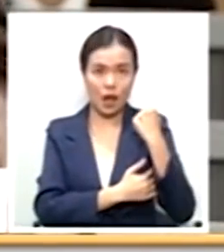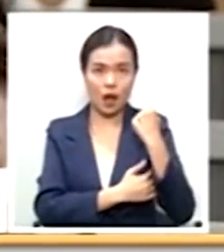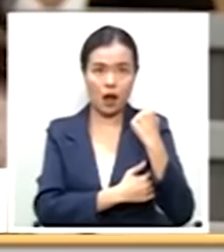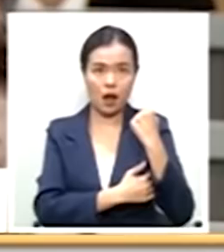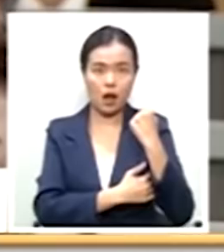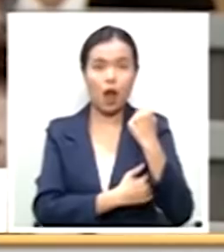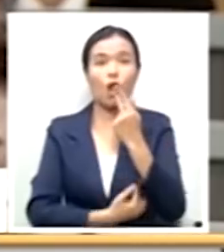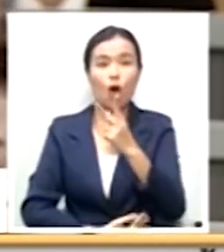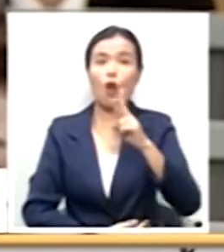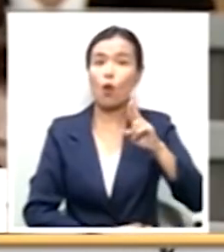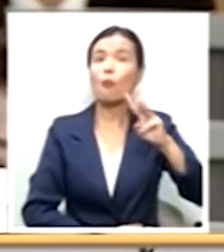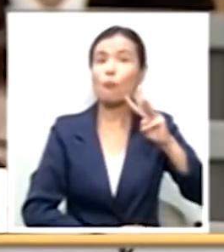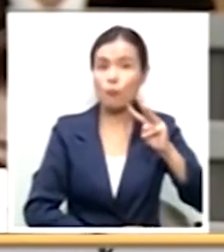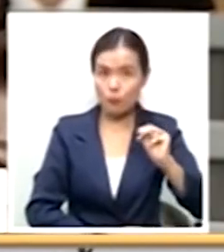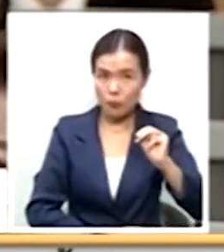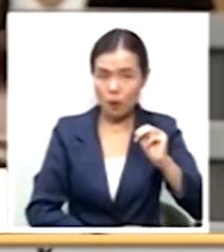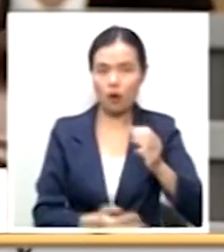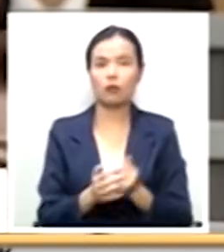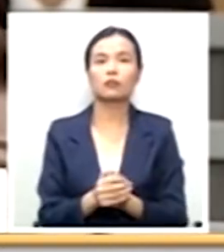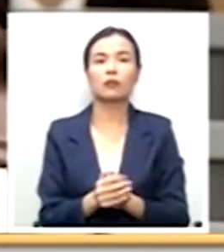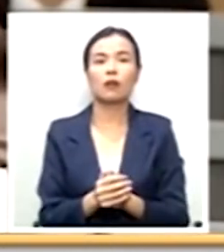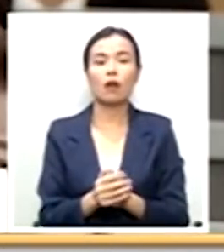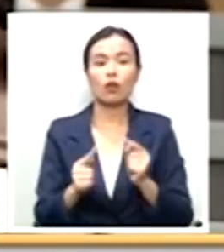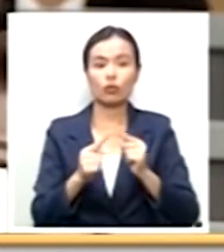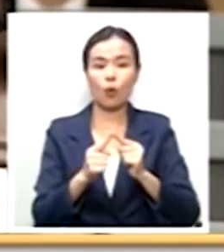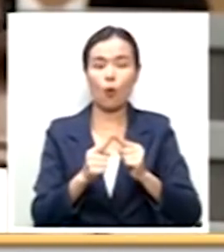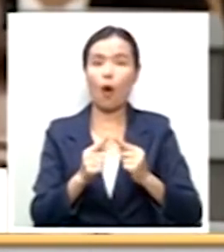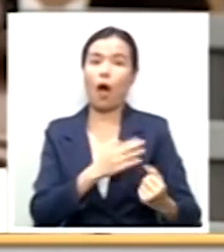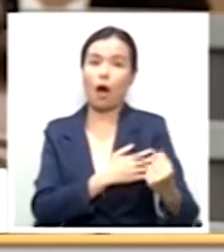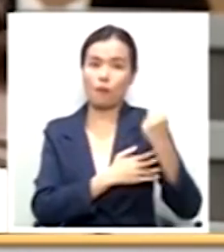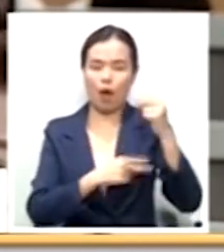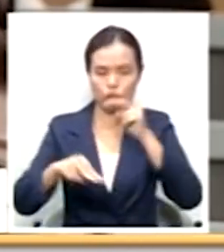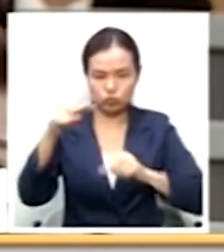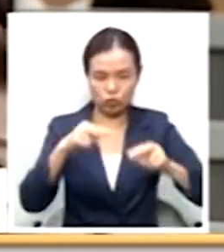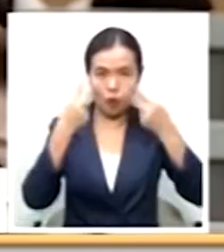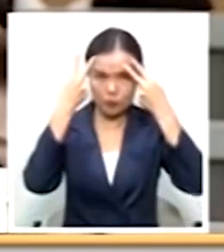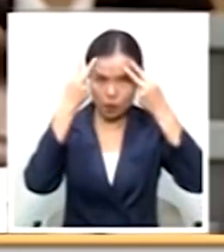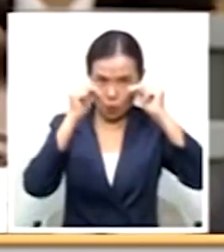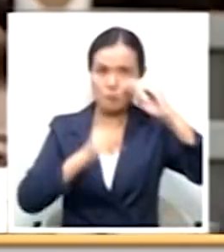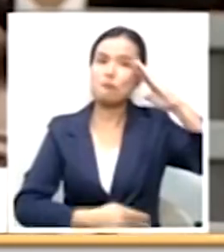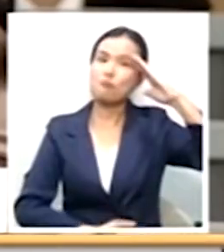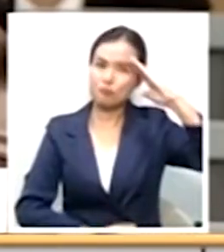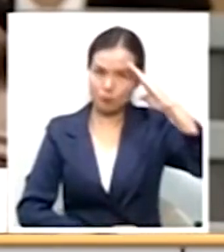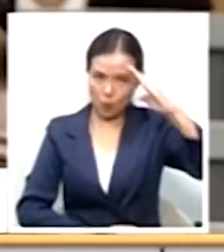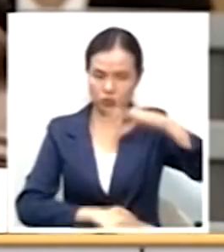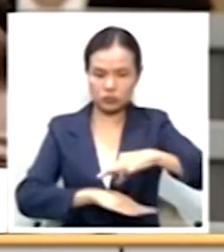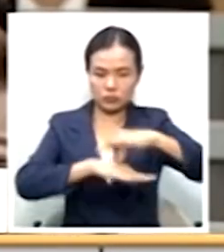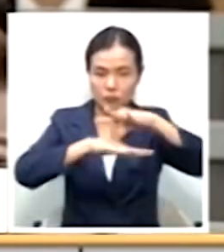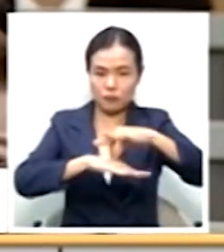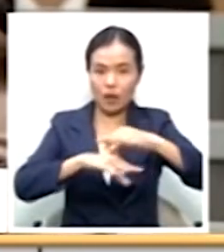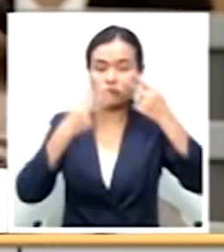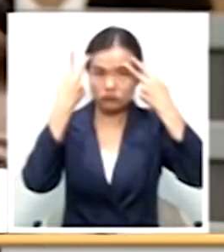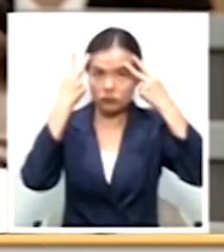รีการตรวจสอบการใช้อำนาจของพลเอกประยุทธ์จันทร์โอชาในฐานะนายกรัฐมนตรี